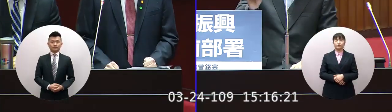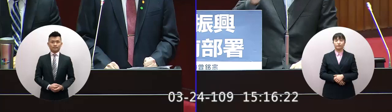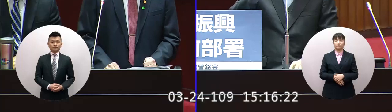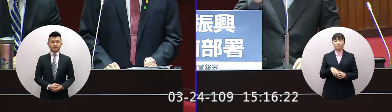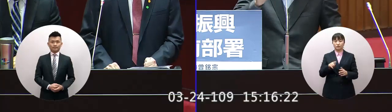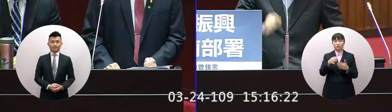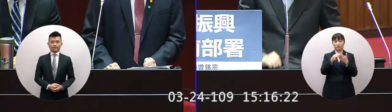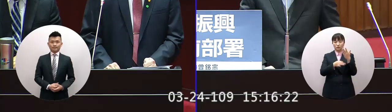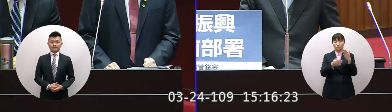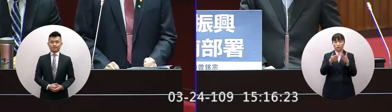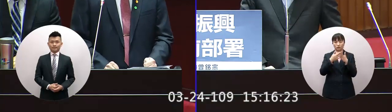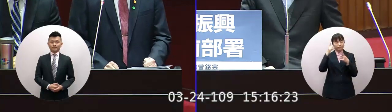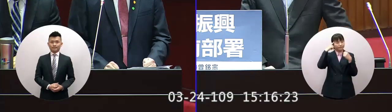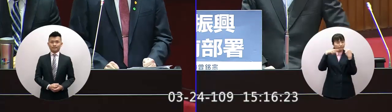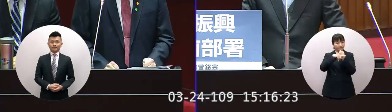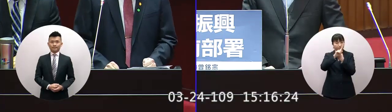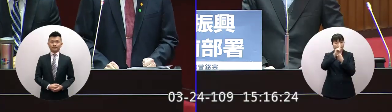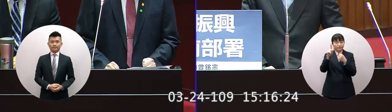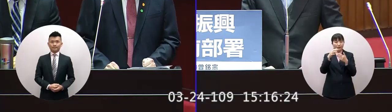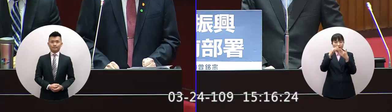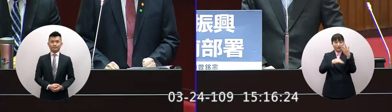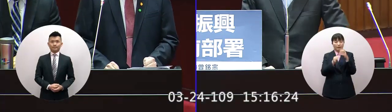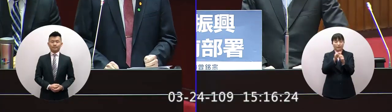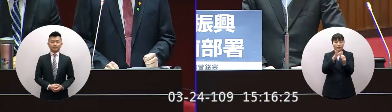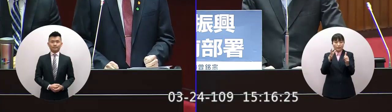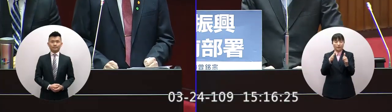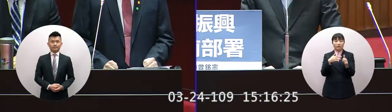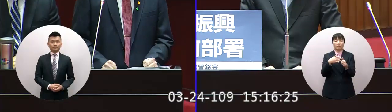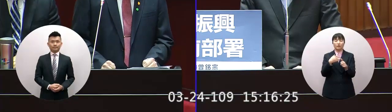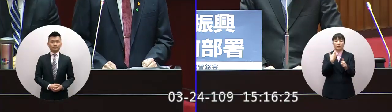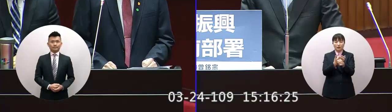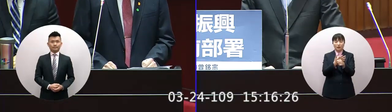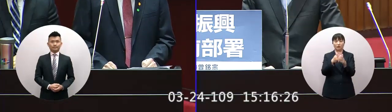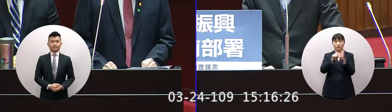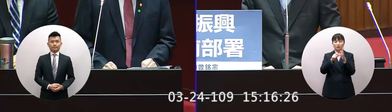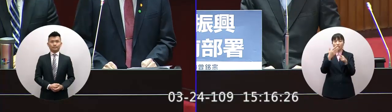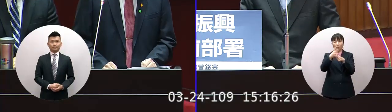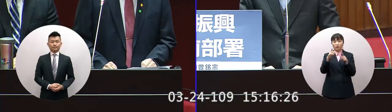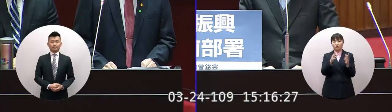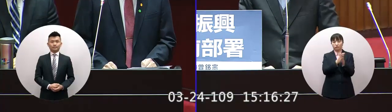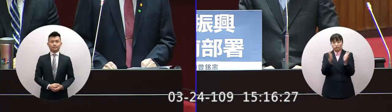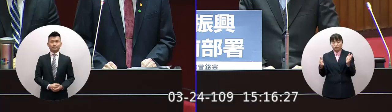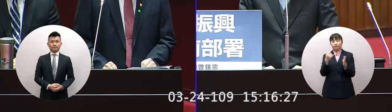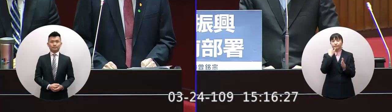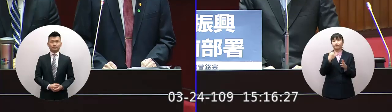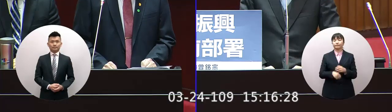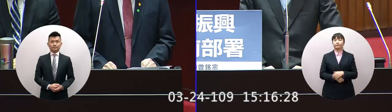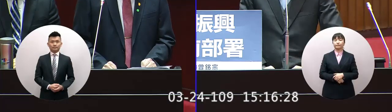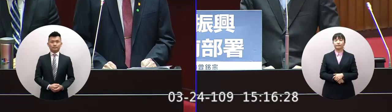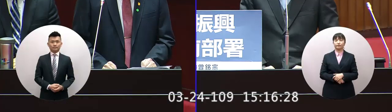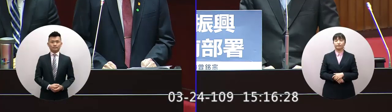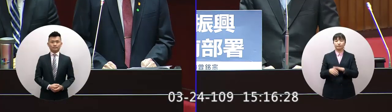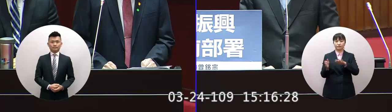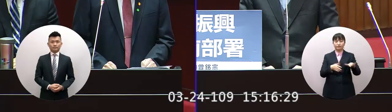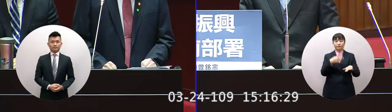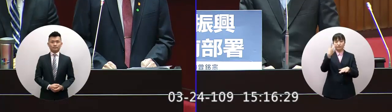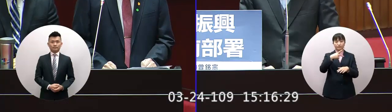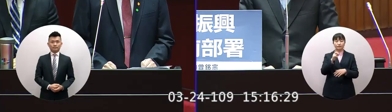必须严厉放宽一级放管的相关认定标准。另